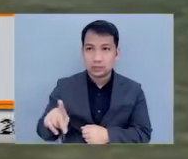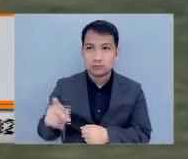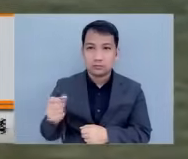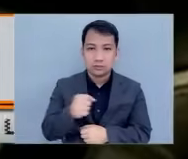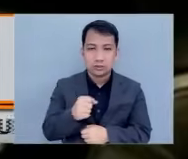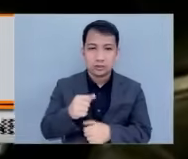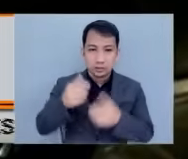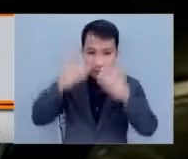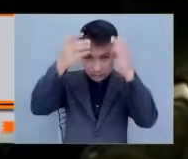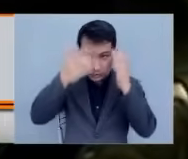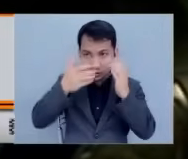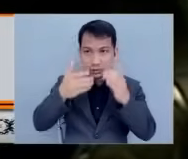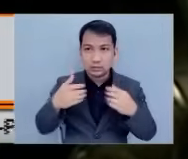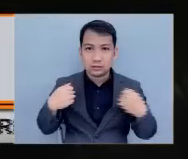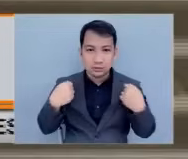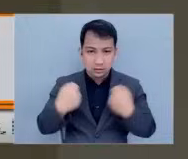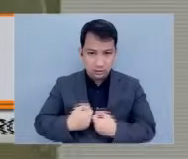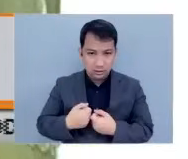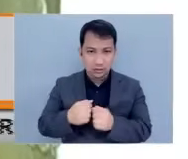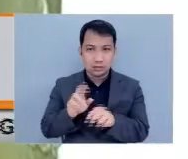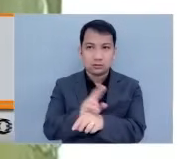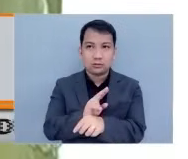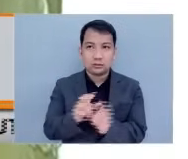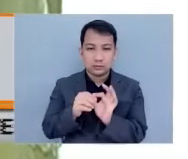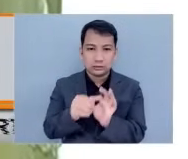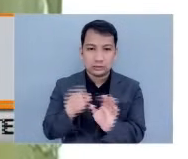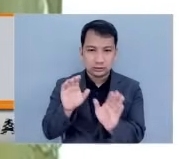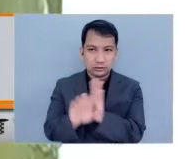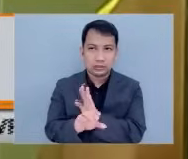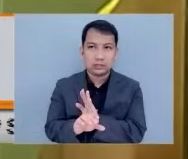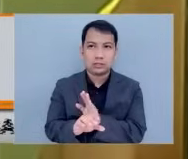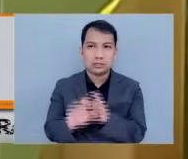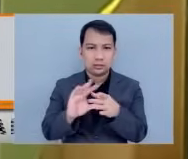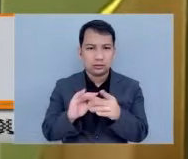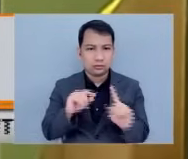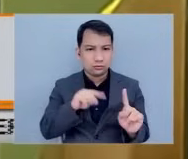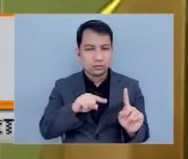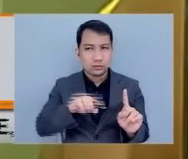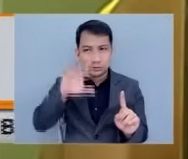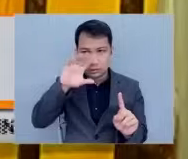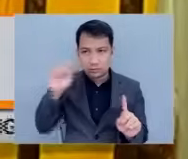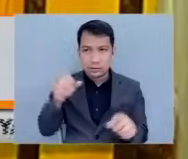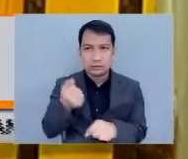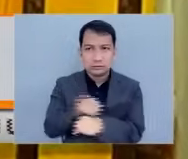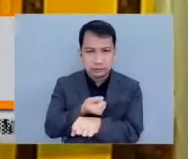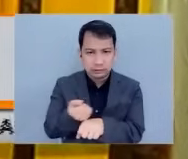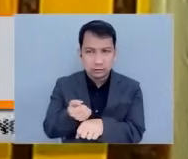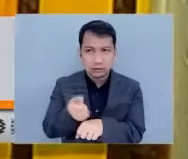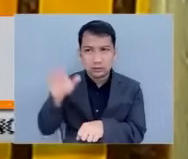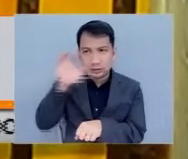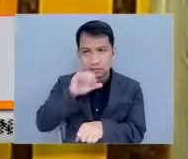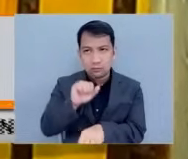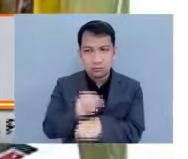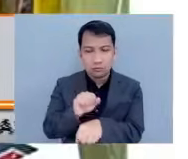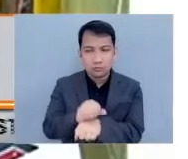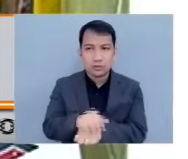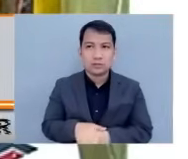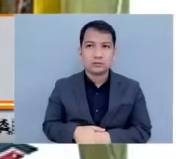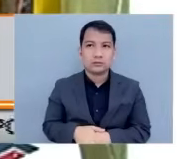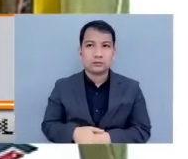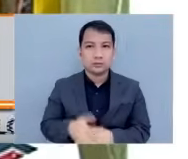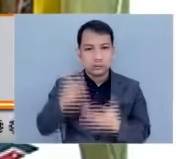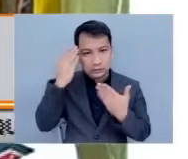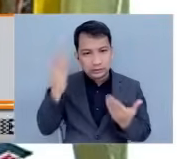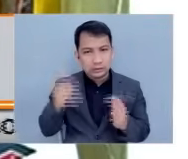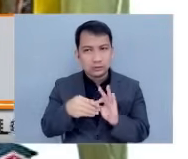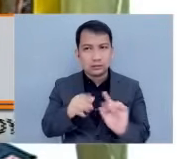at jacket na ginamit nila sa krimen. Kwento ng isa sa mga suspect, hirap daw silang humanap ng trabaho. Hindi ko na lang ang gagawin ng araw